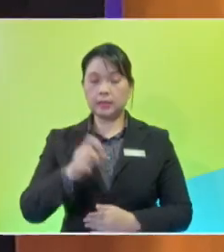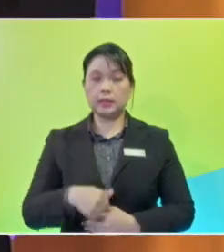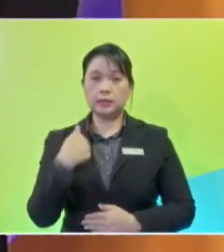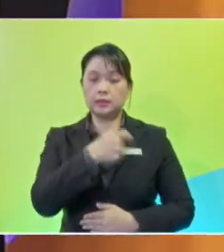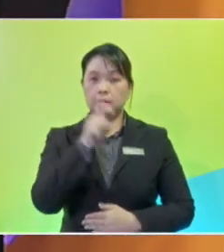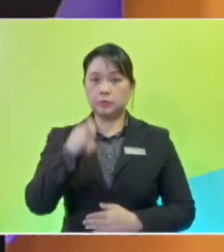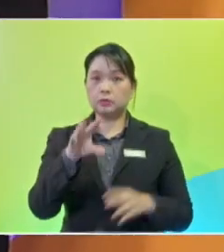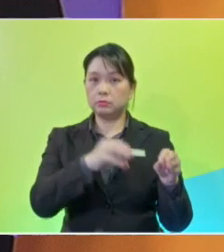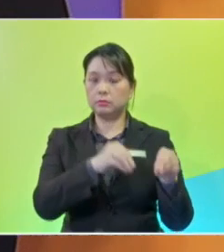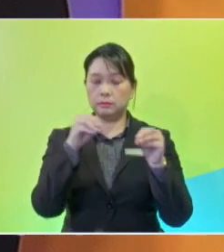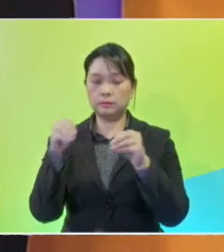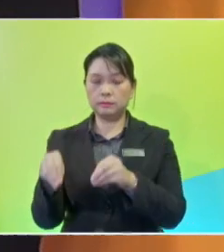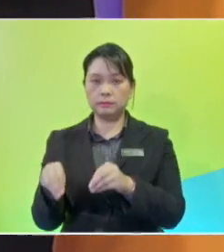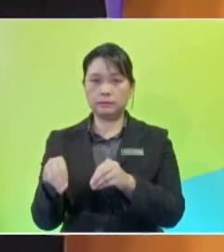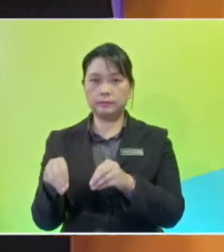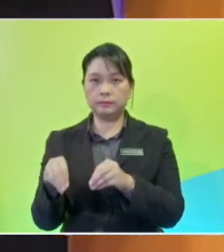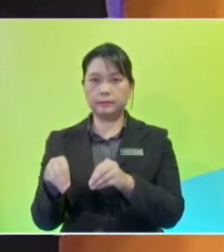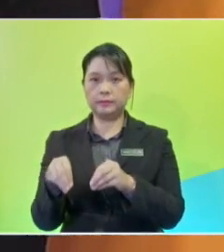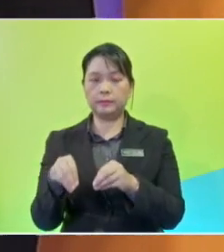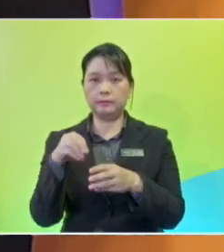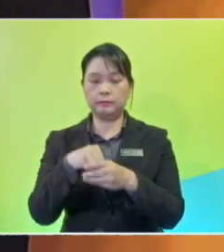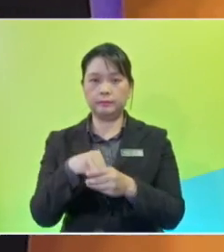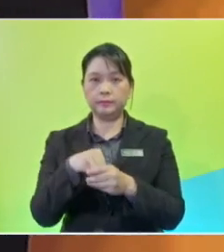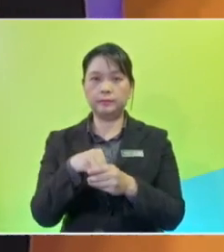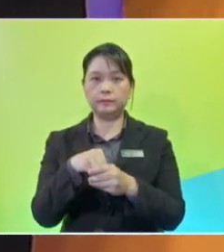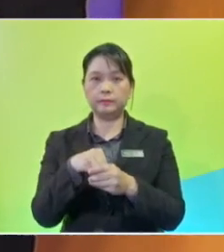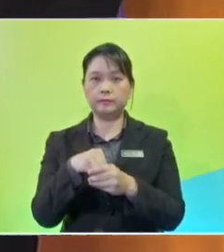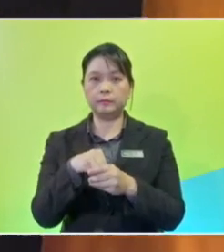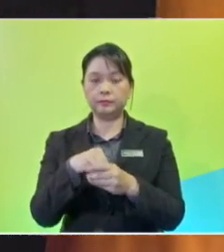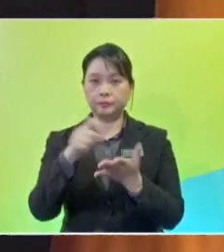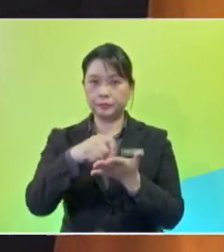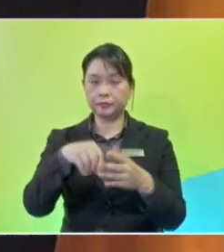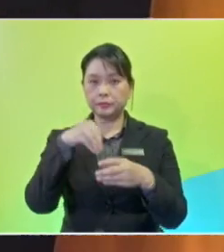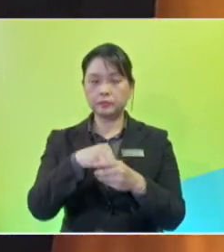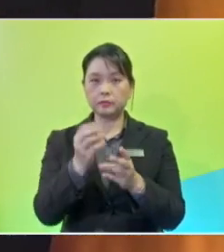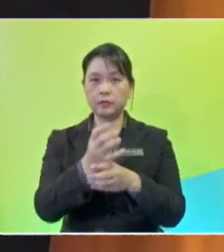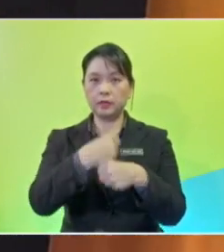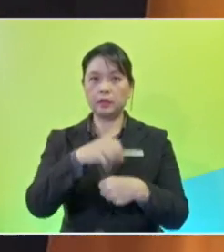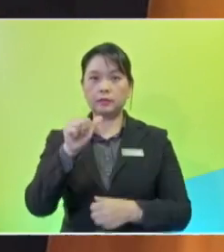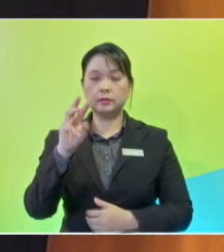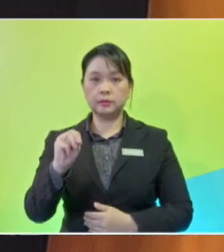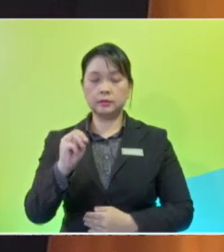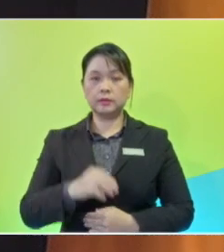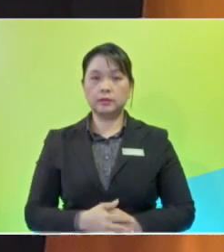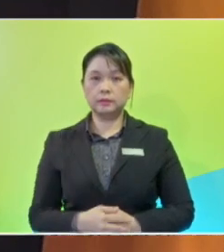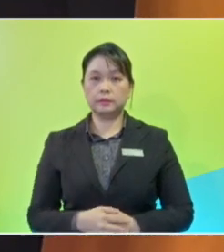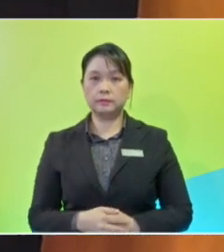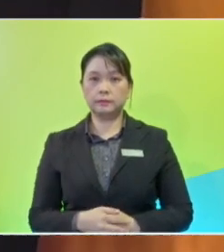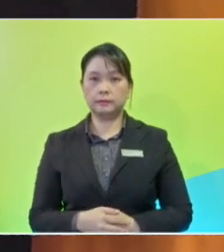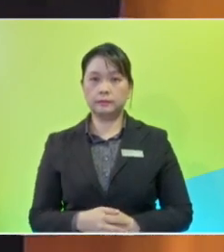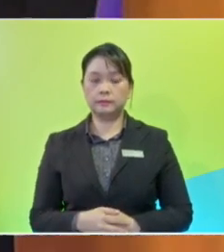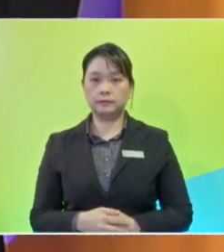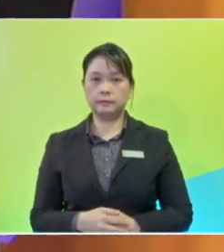pindahkan 8X dapatkan dibentuk am bentuk am dia akan jadi x² + 8X + 18x + 16